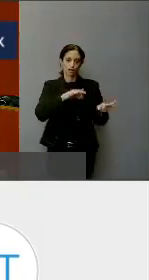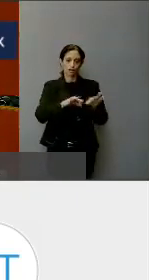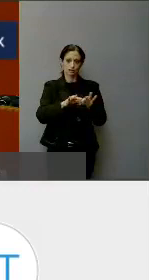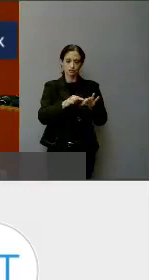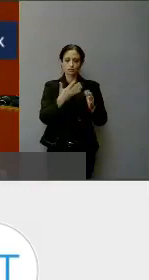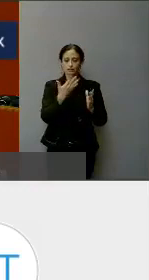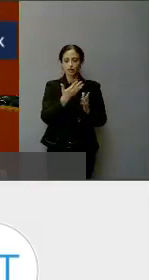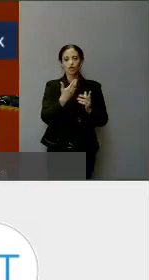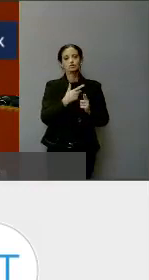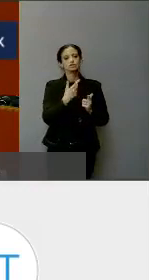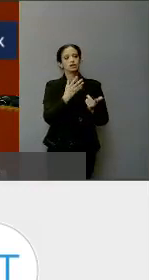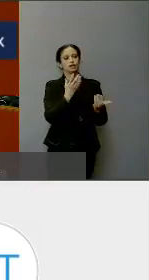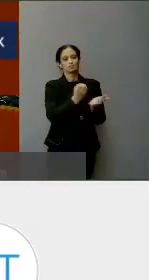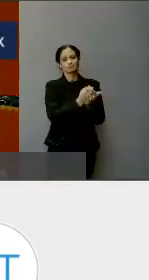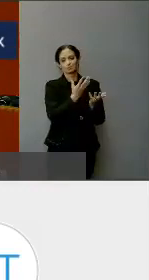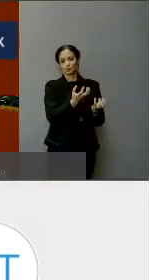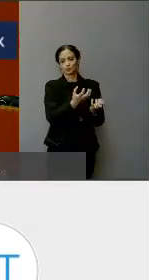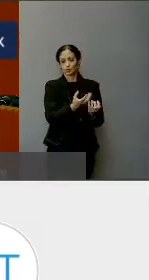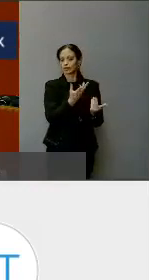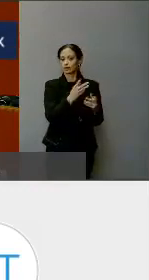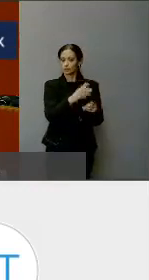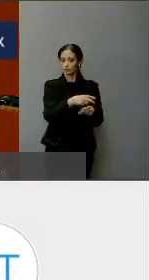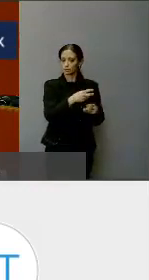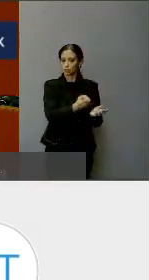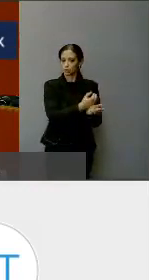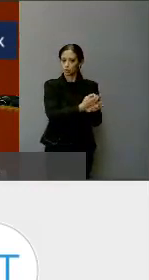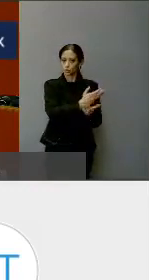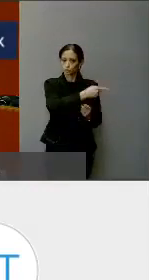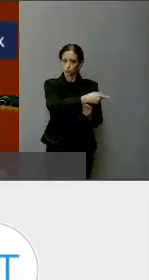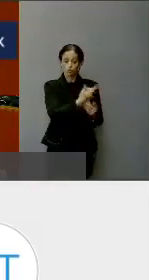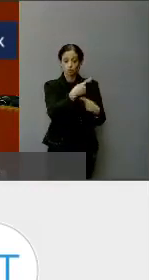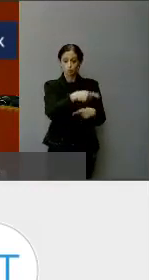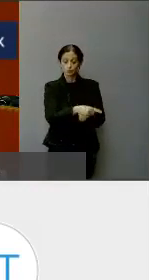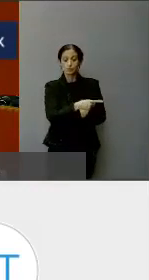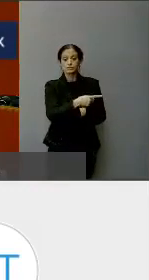dell'effettiva produzione agricola pertanto nel